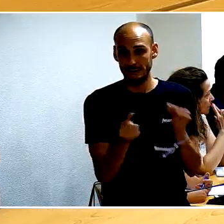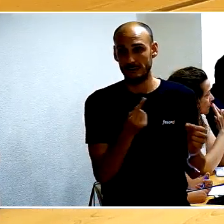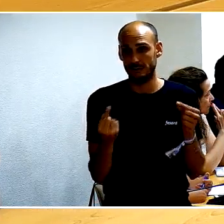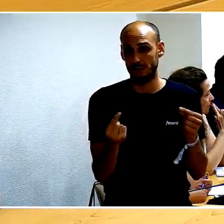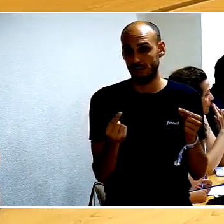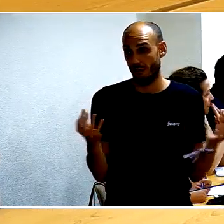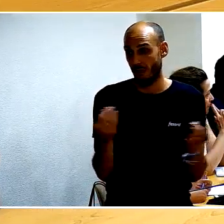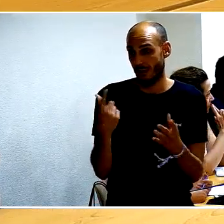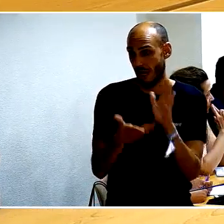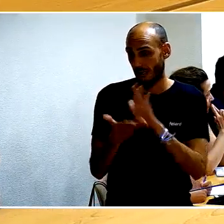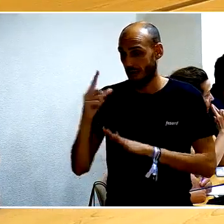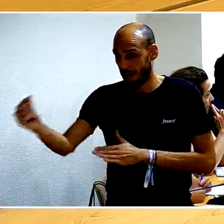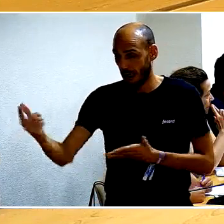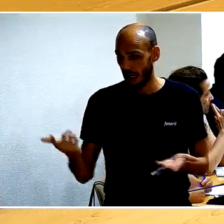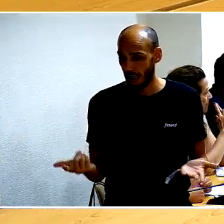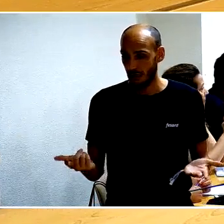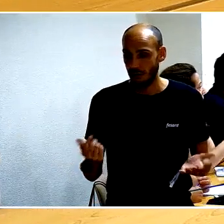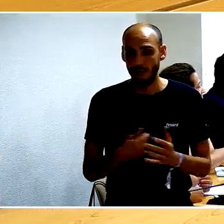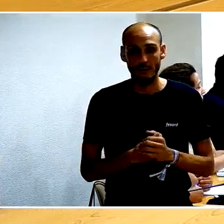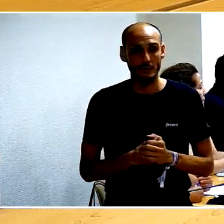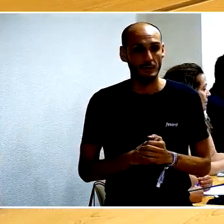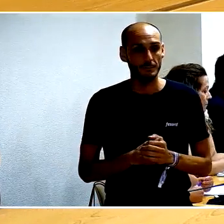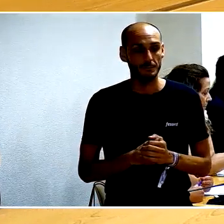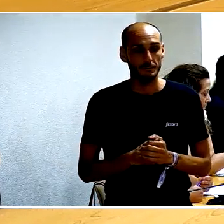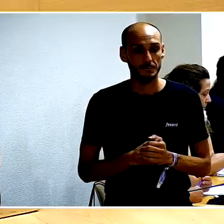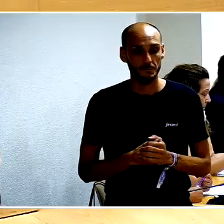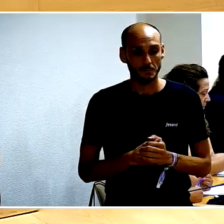haurà d'abandonar la sala, evidentment, com li ho ha dit el seu portaveu.